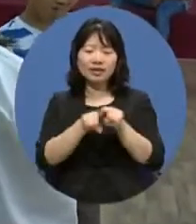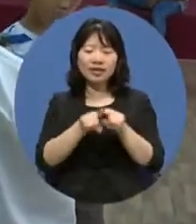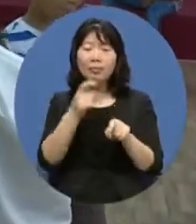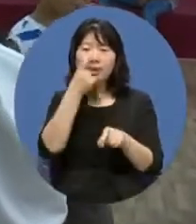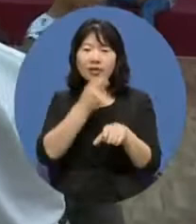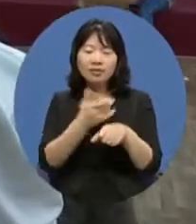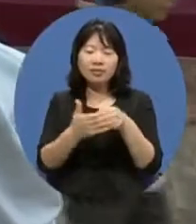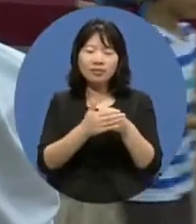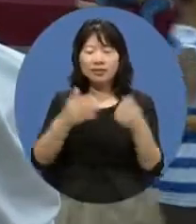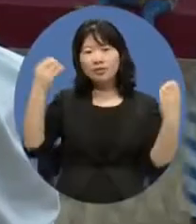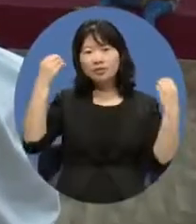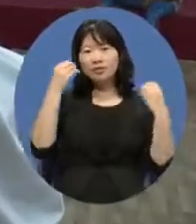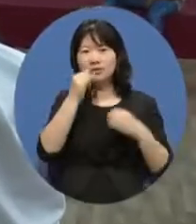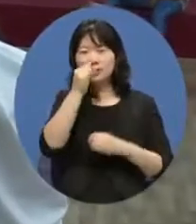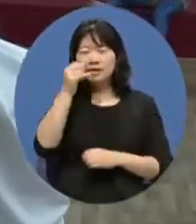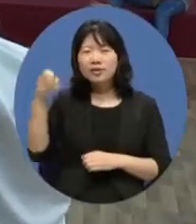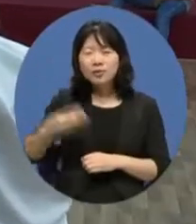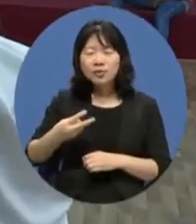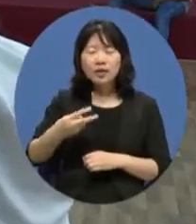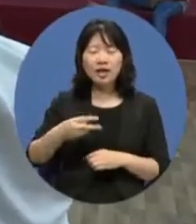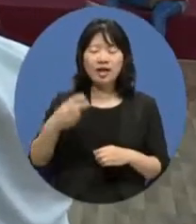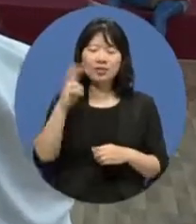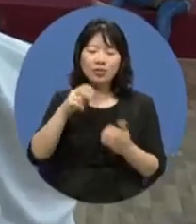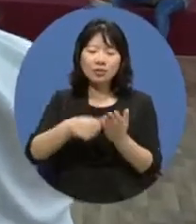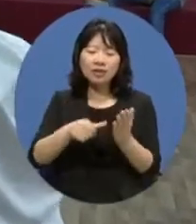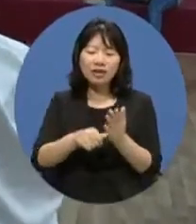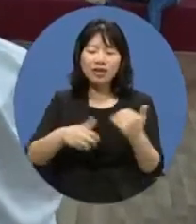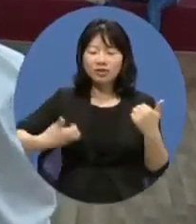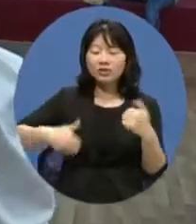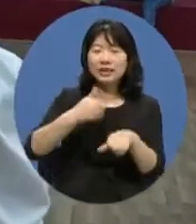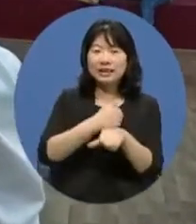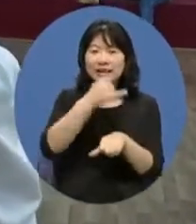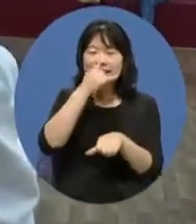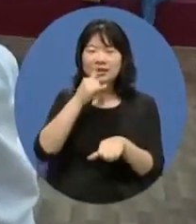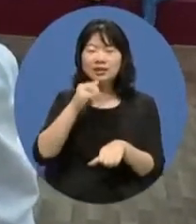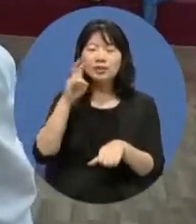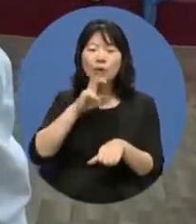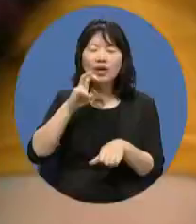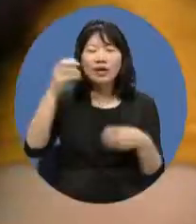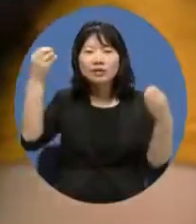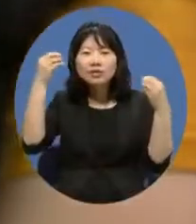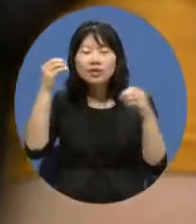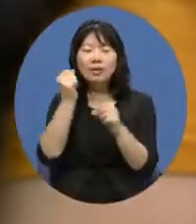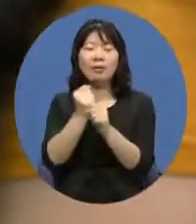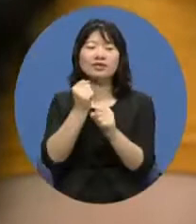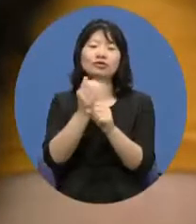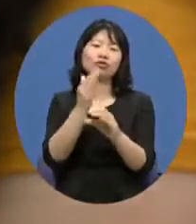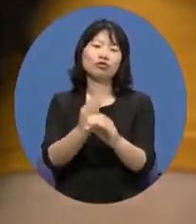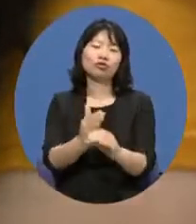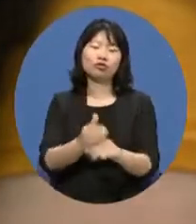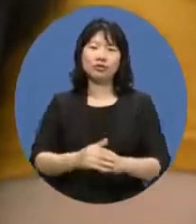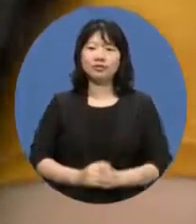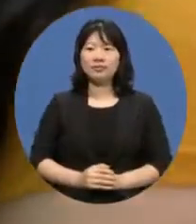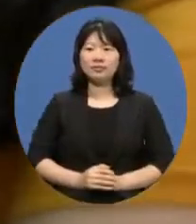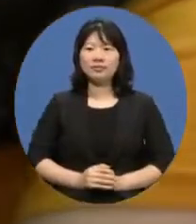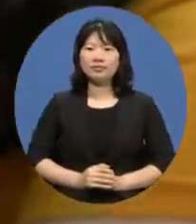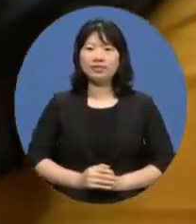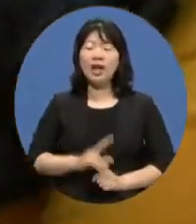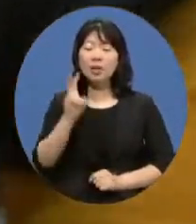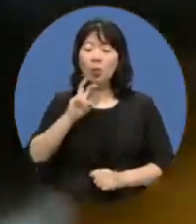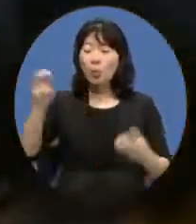배워서 춤도 추고 악기로 연주도 하는 그런 뮤지컬을 만들고 있는 중입니다. 아하,